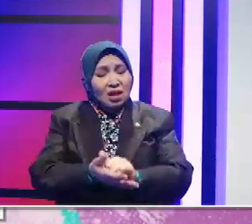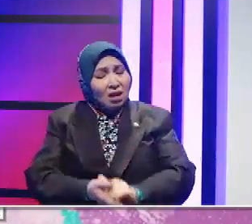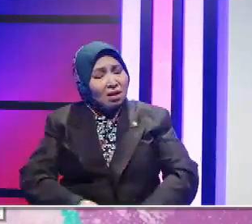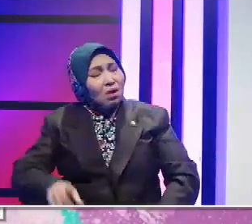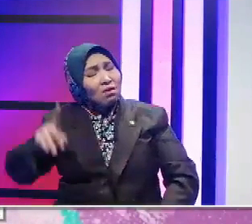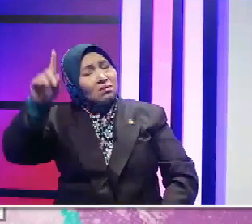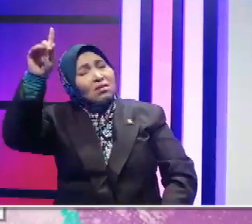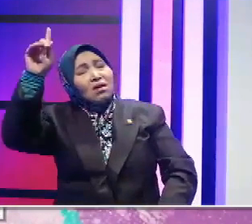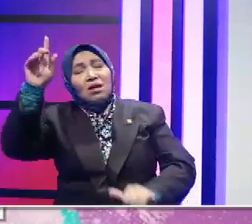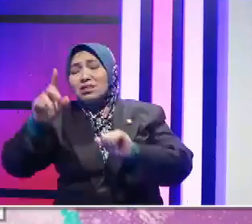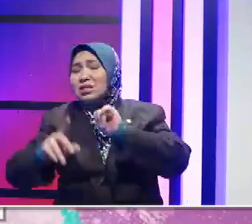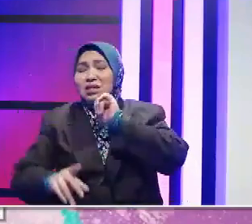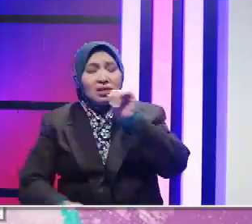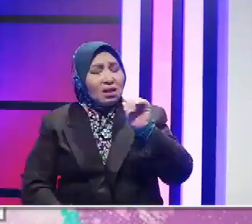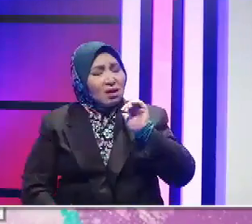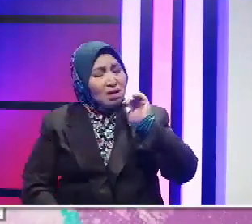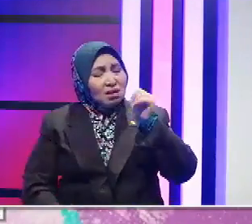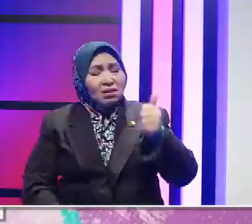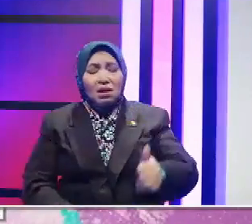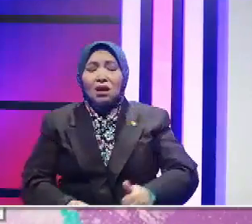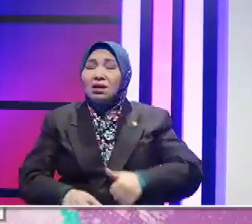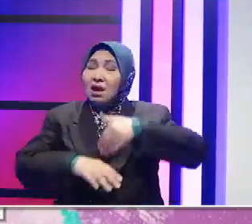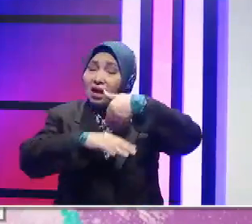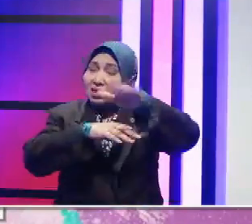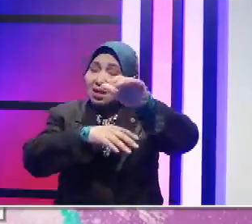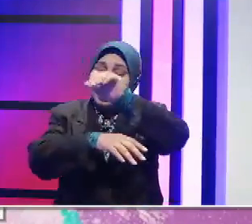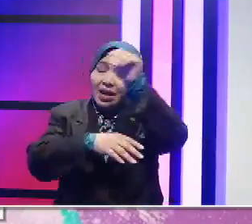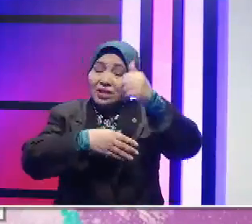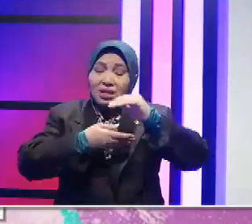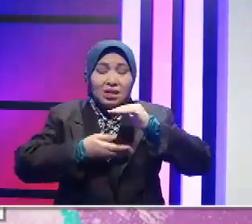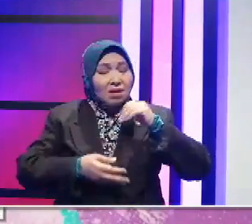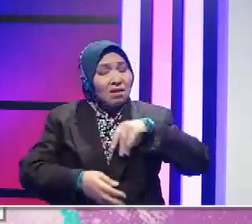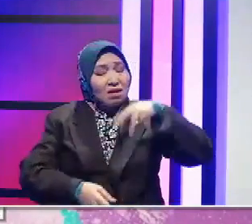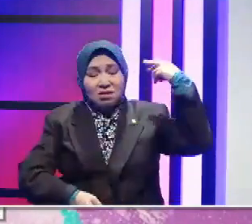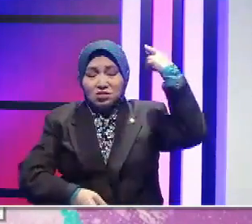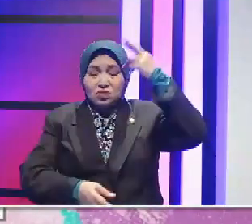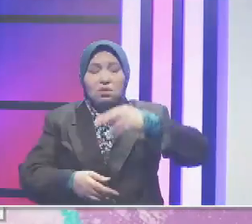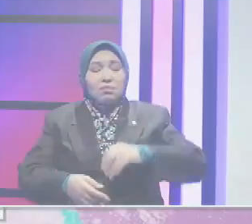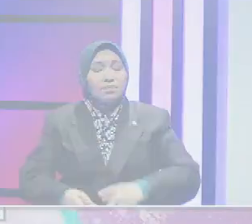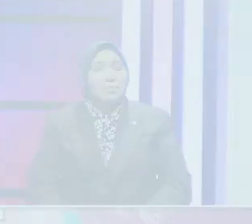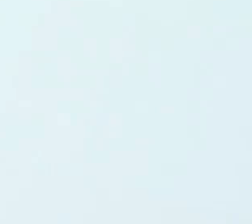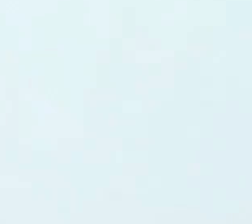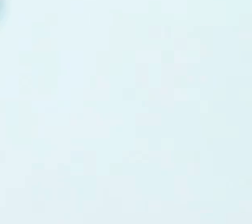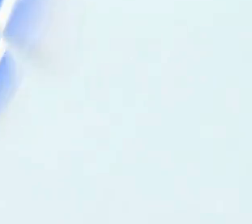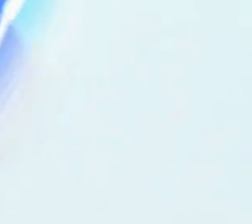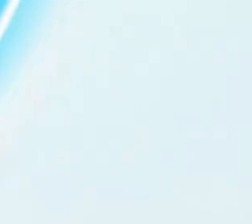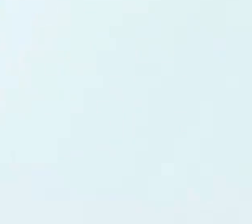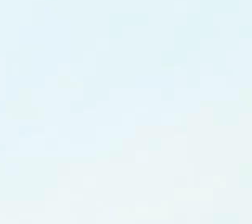يبعث الله أحدا. صدق الله العظيم.